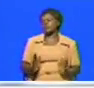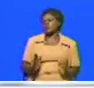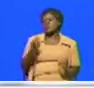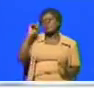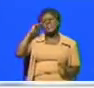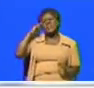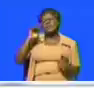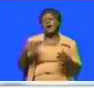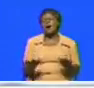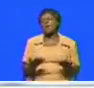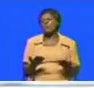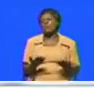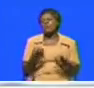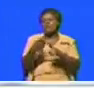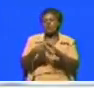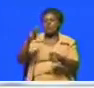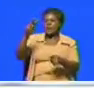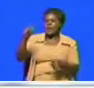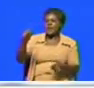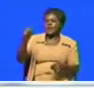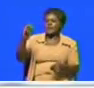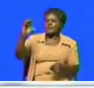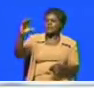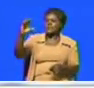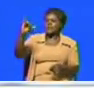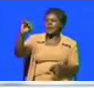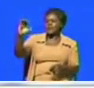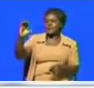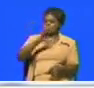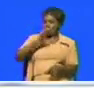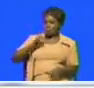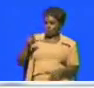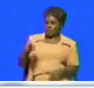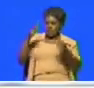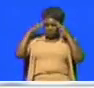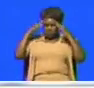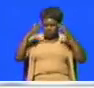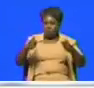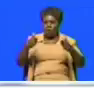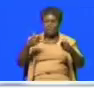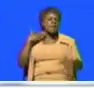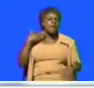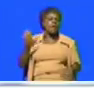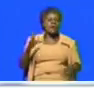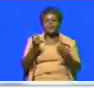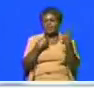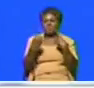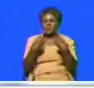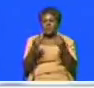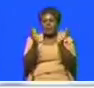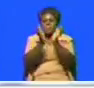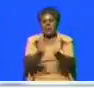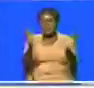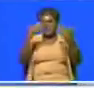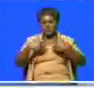uzito gani matamshi kama haya pia kutoka kwa NCIC? Ni tume ambayo imewekwa kuangazia semi za chuki na kuwachukulia hatua